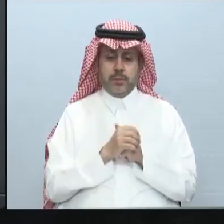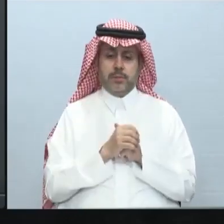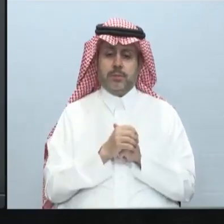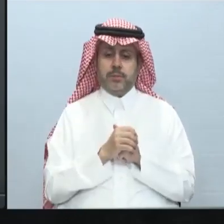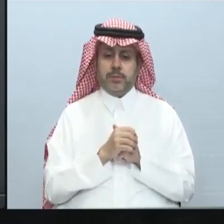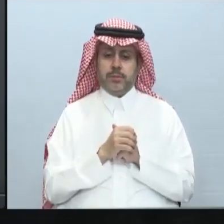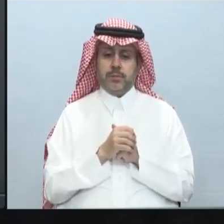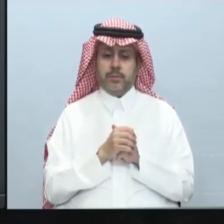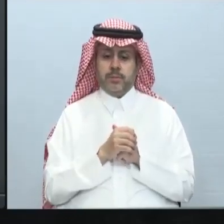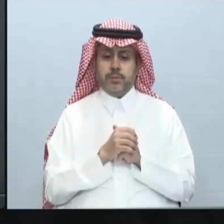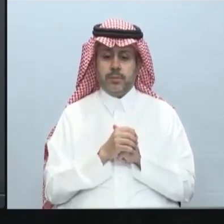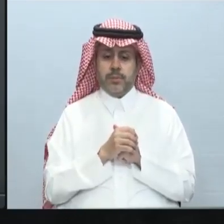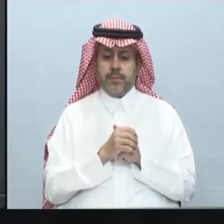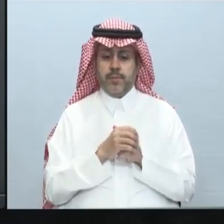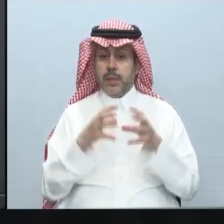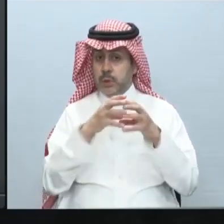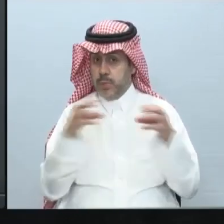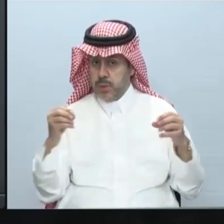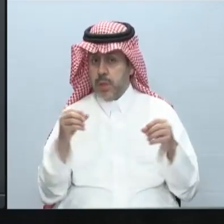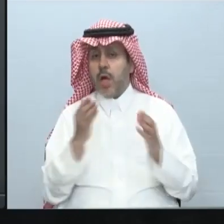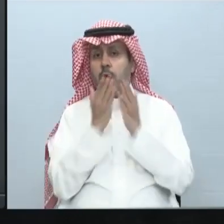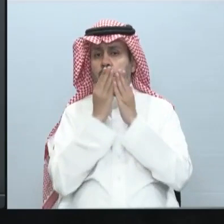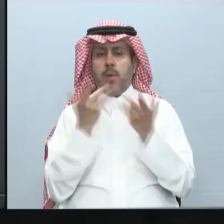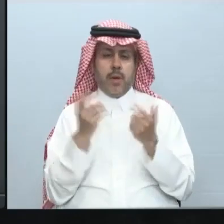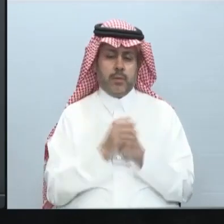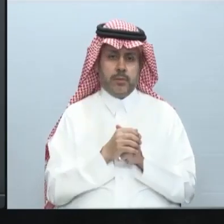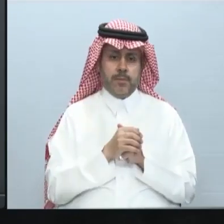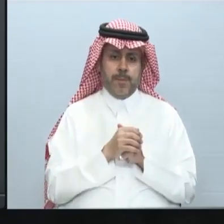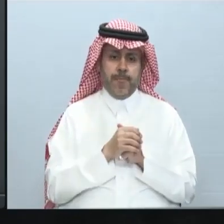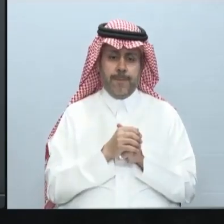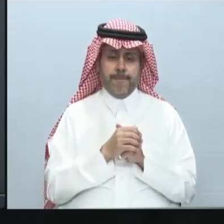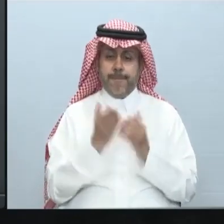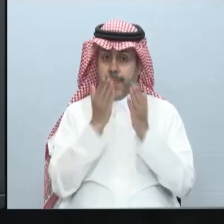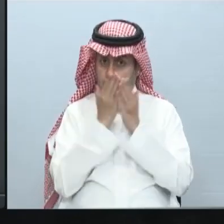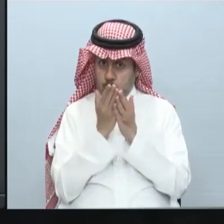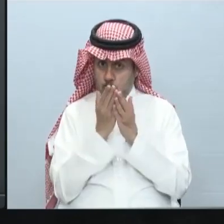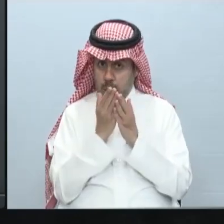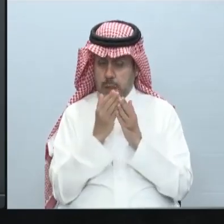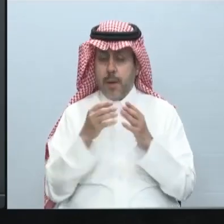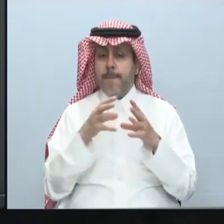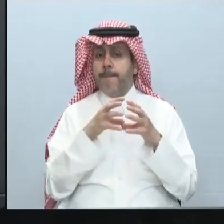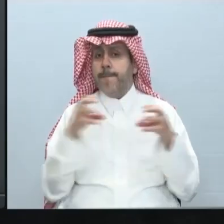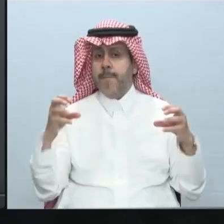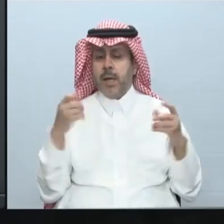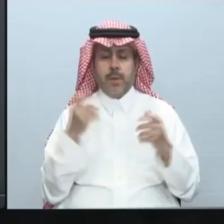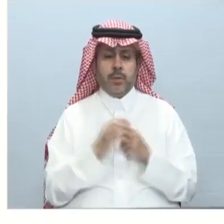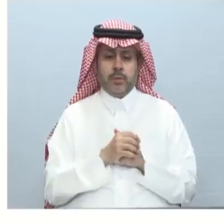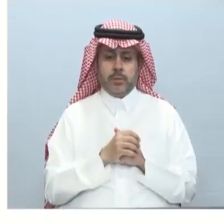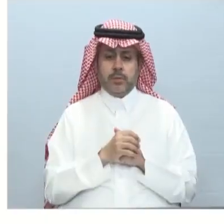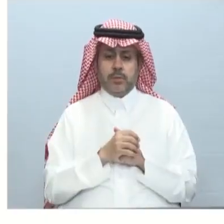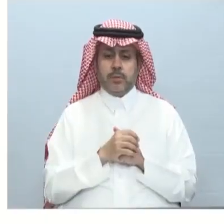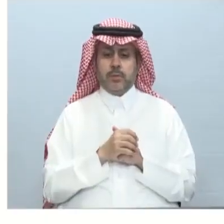واخواتي ما معنى الدعاء لاحا ما معنى الدعاء اصطلاحا تاملوا